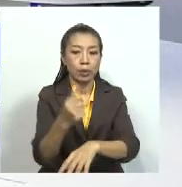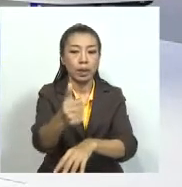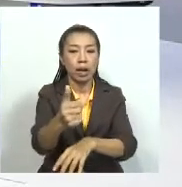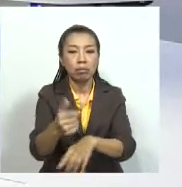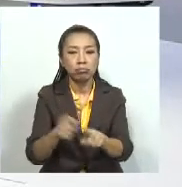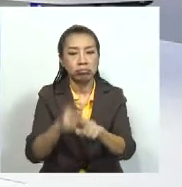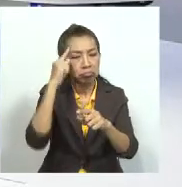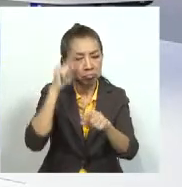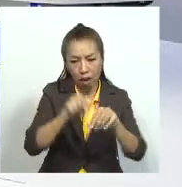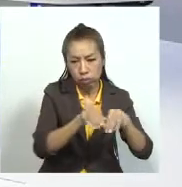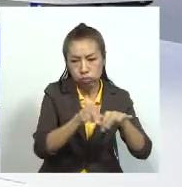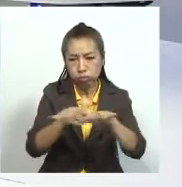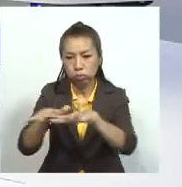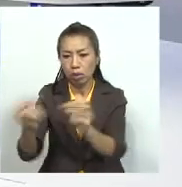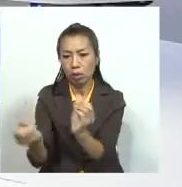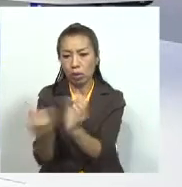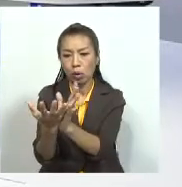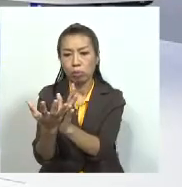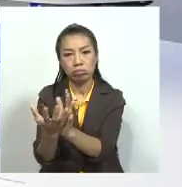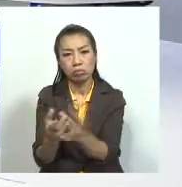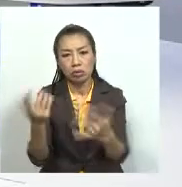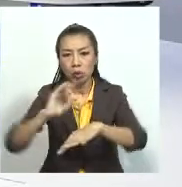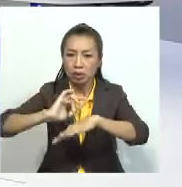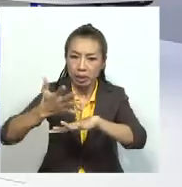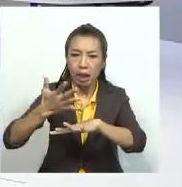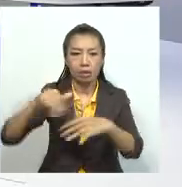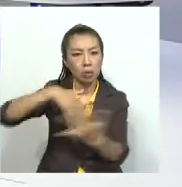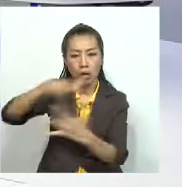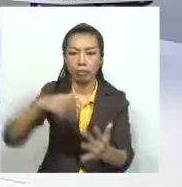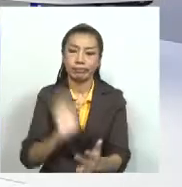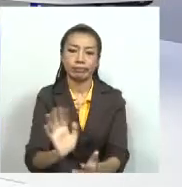พื่อไม่ให้ส่งผลเสียกระทบต่อทรัพยากรธรรมชาติและสิ่งแวดล้อมในพื้นที่ค่ะ